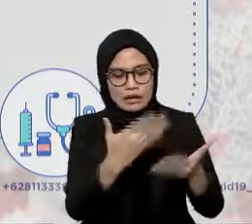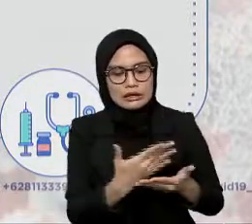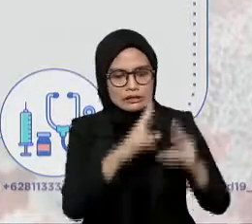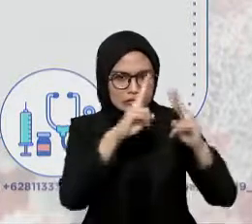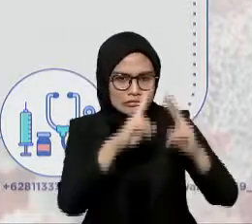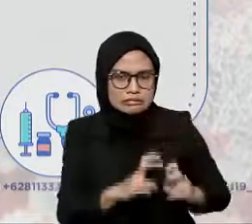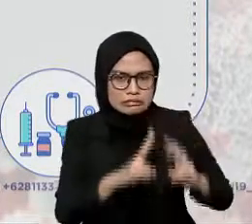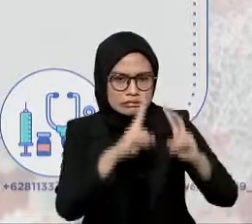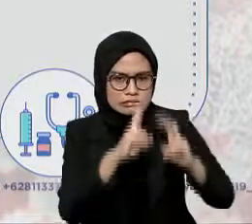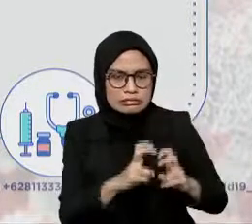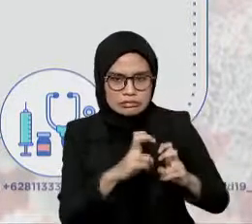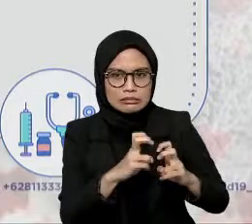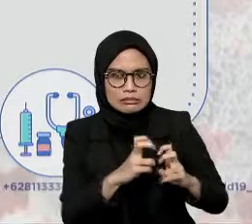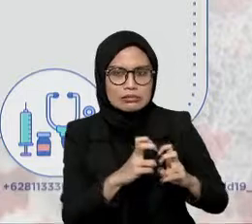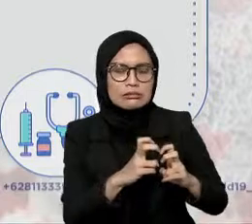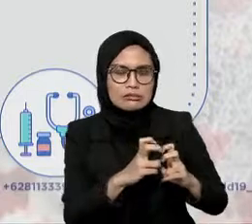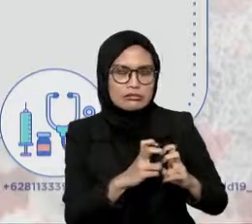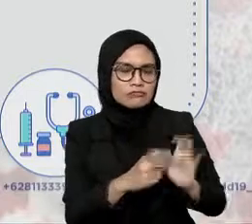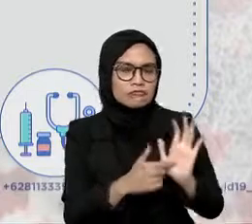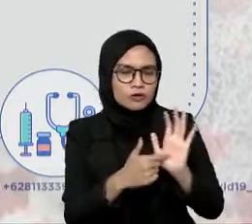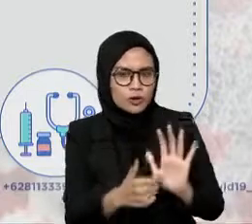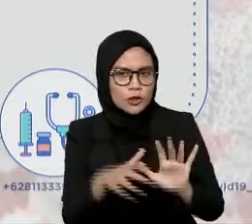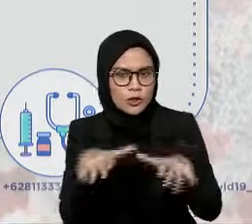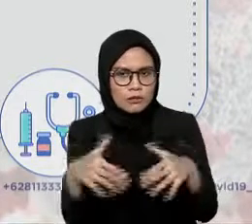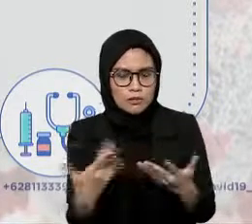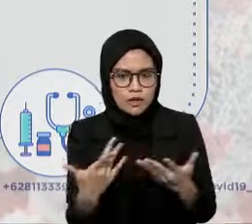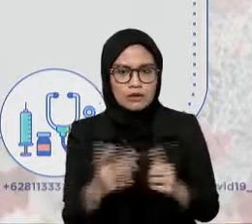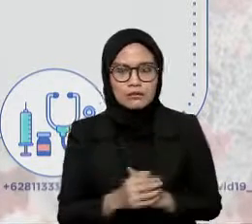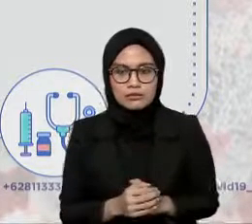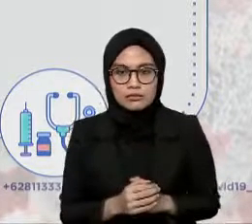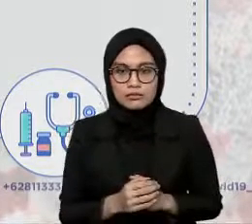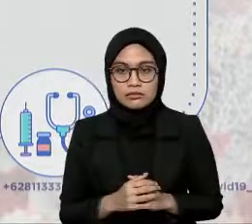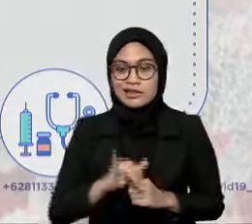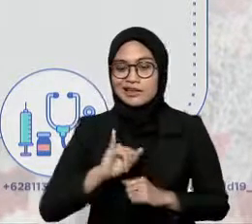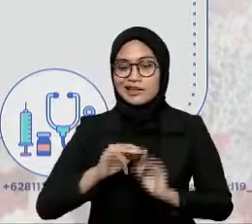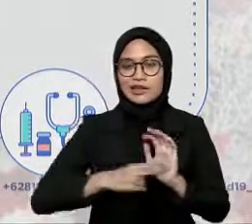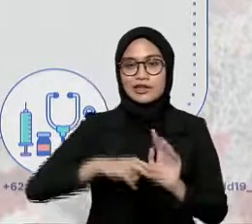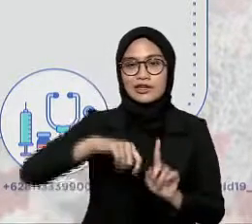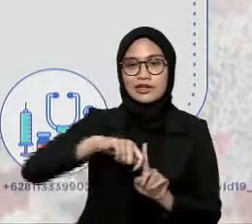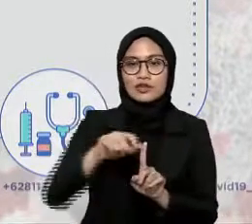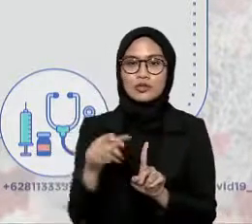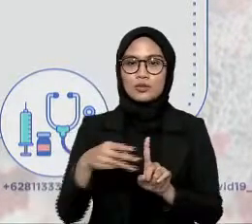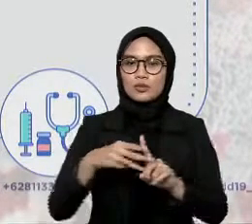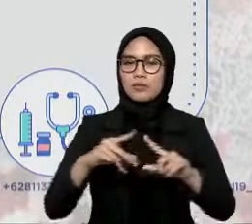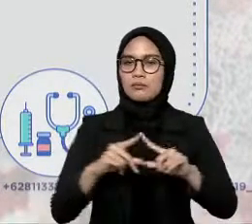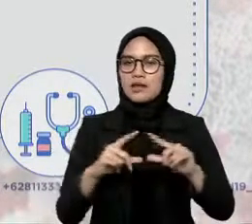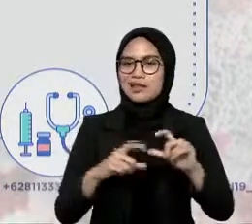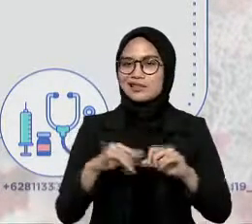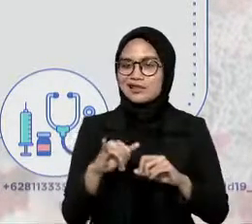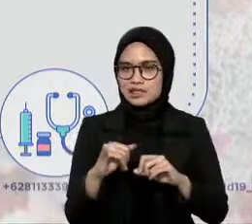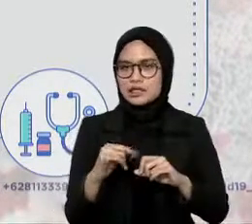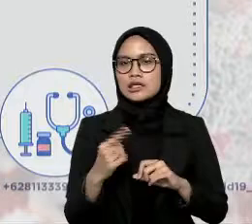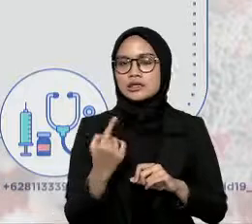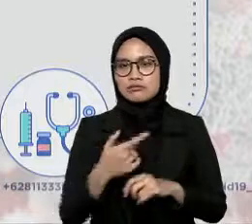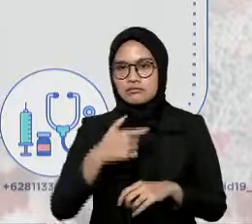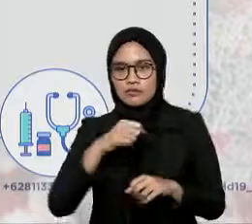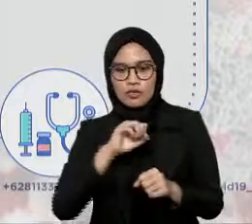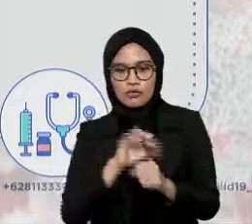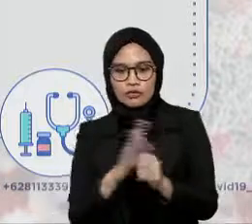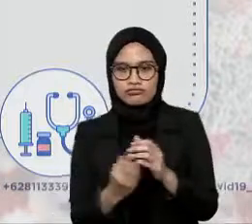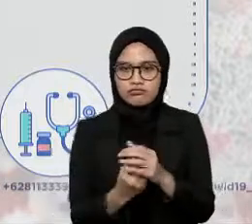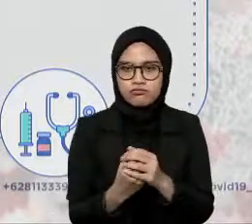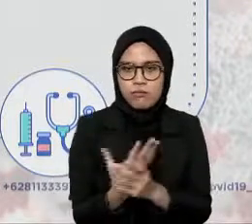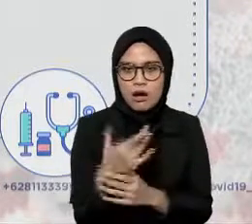rekomendasi organisasi kesehatan menetapkan masa inkubasi COVID-19 adalah 14 hari.